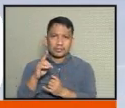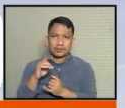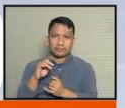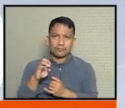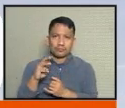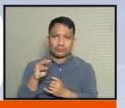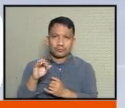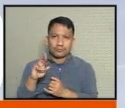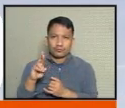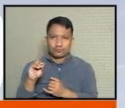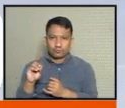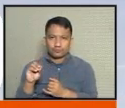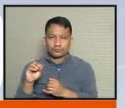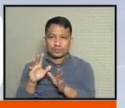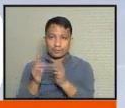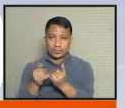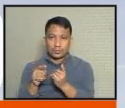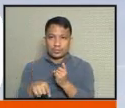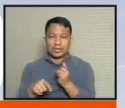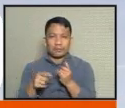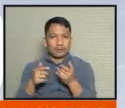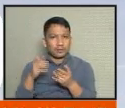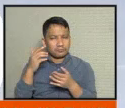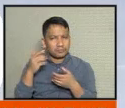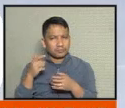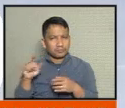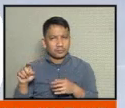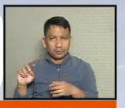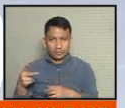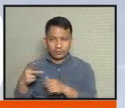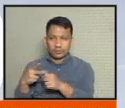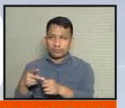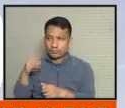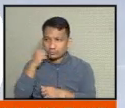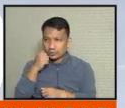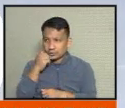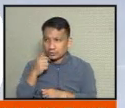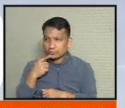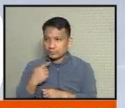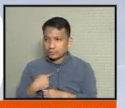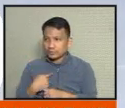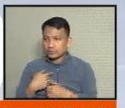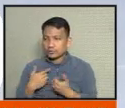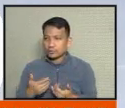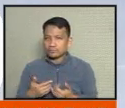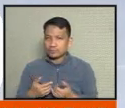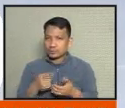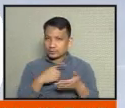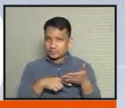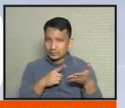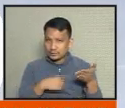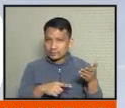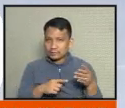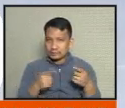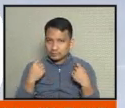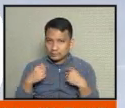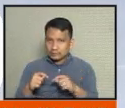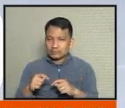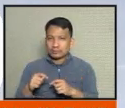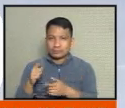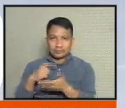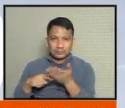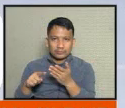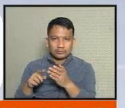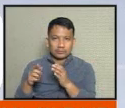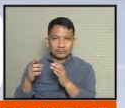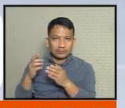Right? And then, pangalawa, sir, tulad na sinasabi ko dito palagi, chechempoy natin sila